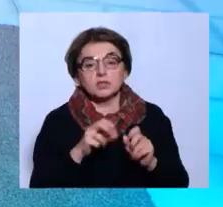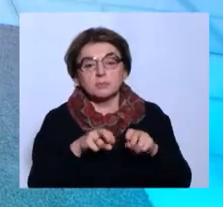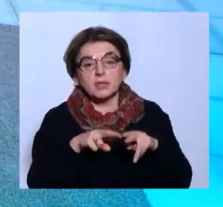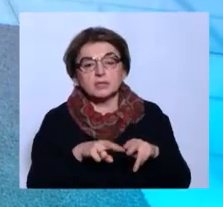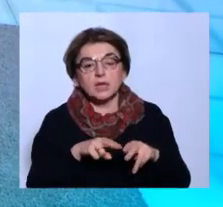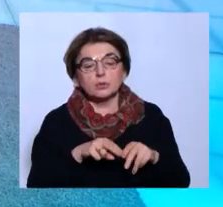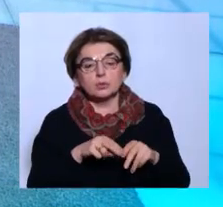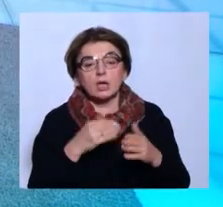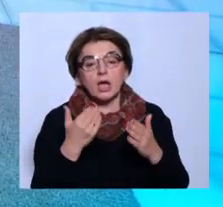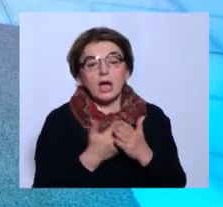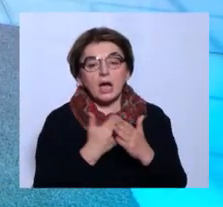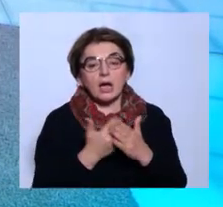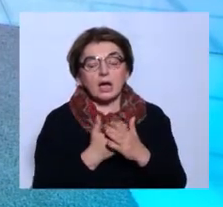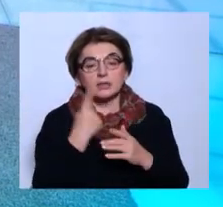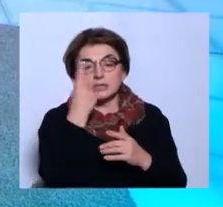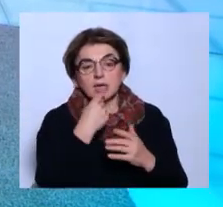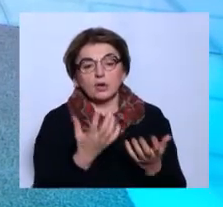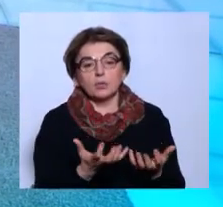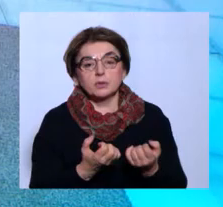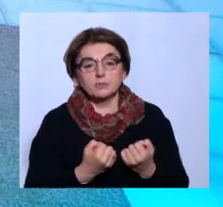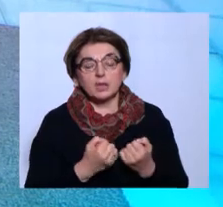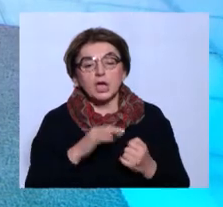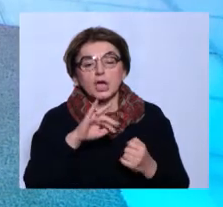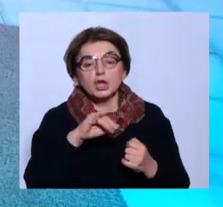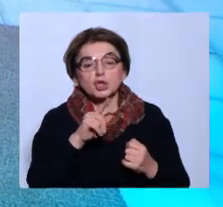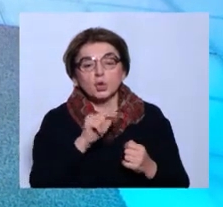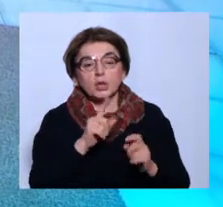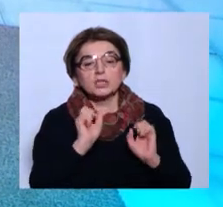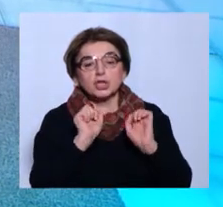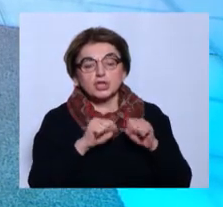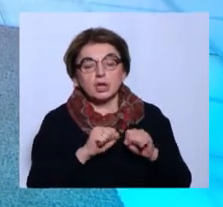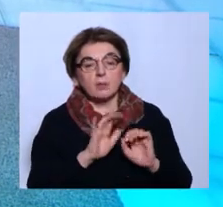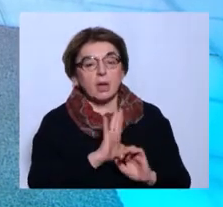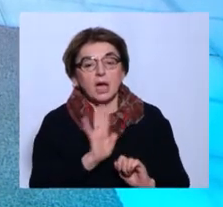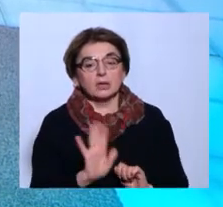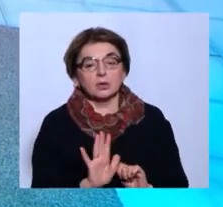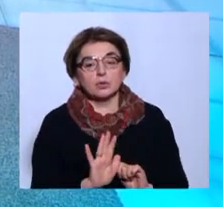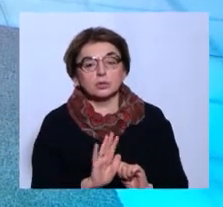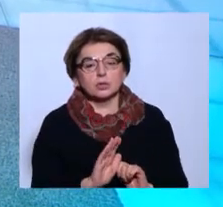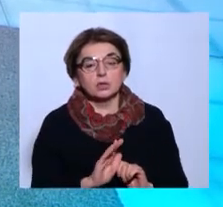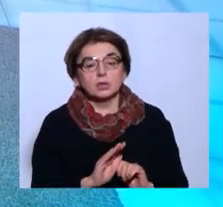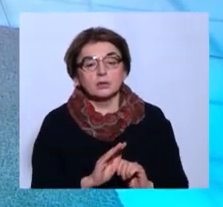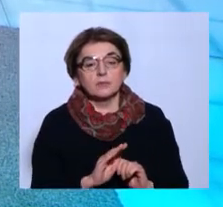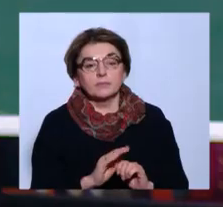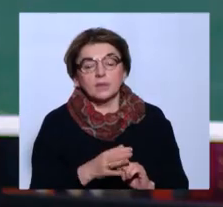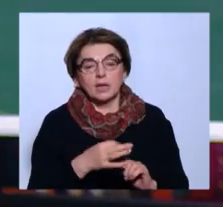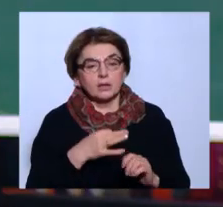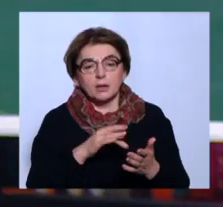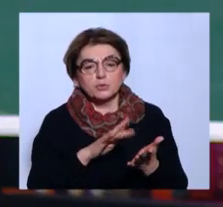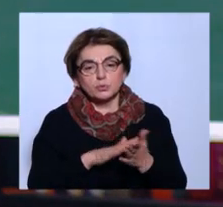და ახალი სახეობები მიიღება. მაგრამ იზოლაცია შეიძლება სულაც არ იყოს, ესე ვთქვათ, აბსოლუტურად